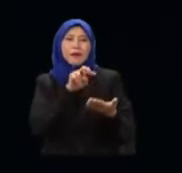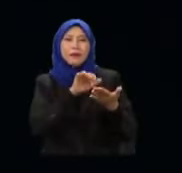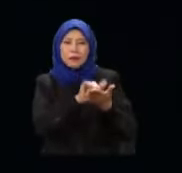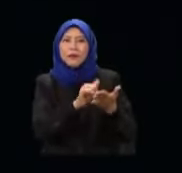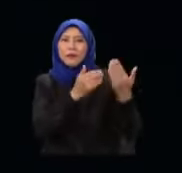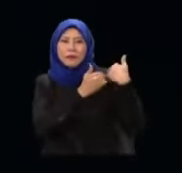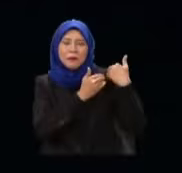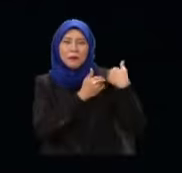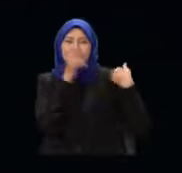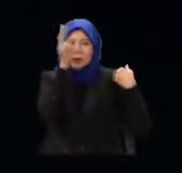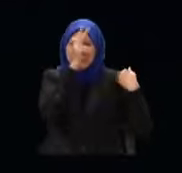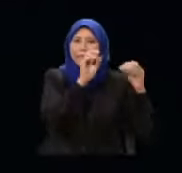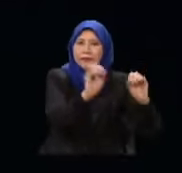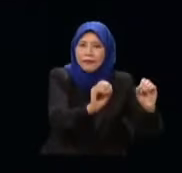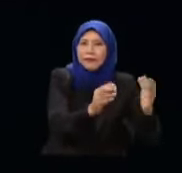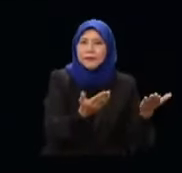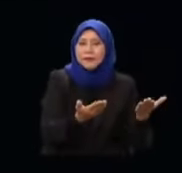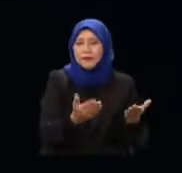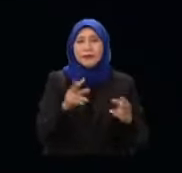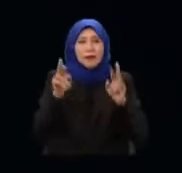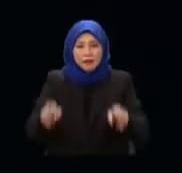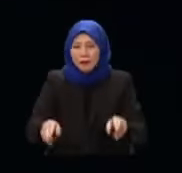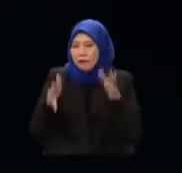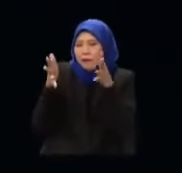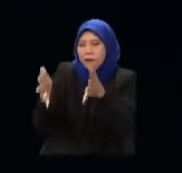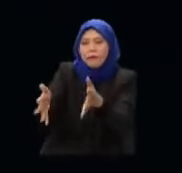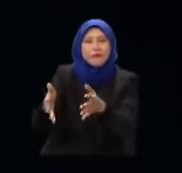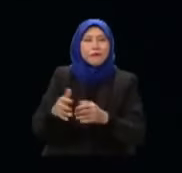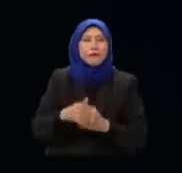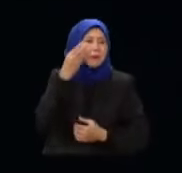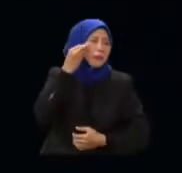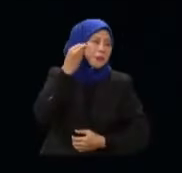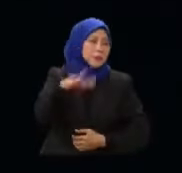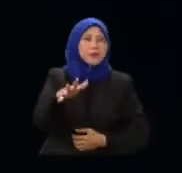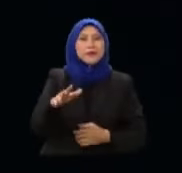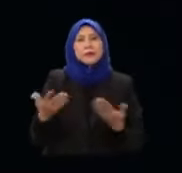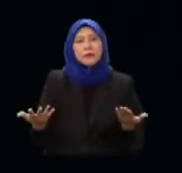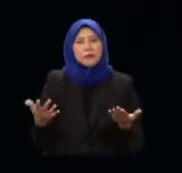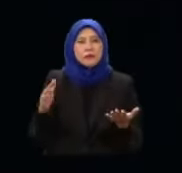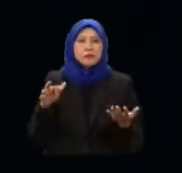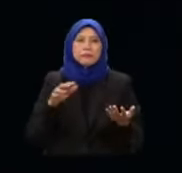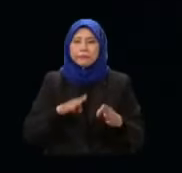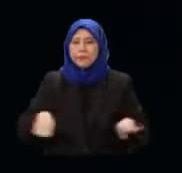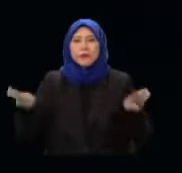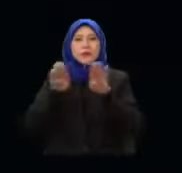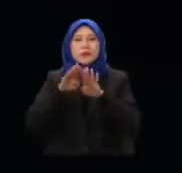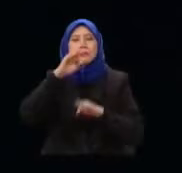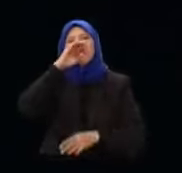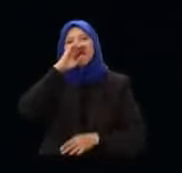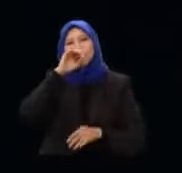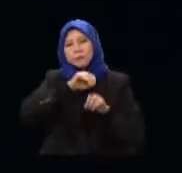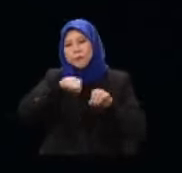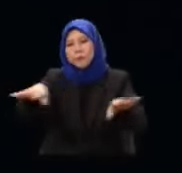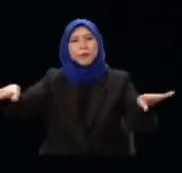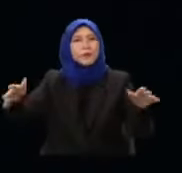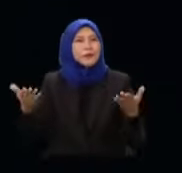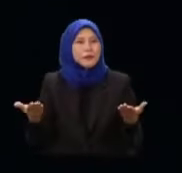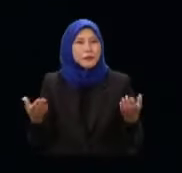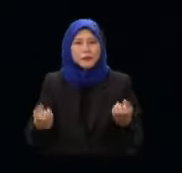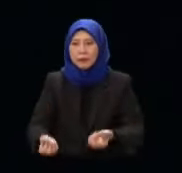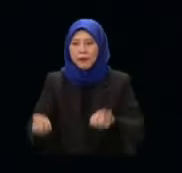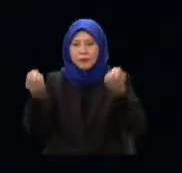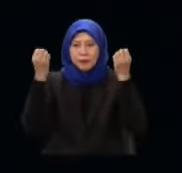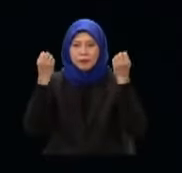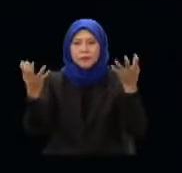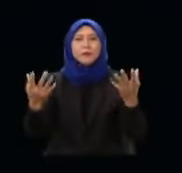bertanggungjawab jadi rakyat dibiarkan begitu saja dalam keadaan yang tidak Sejahtera lem menghadapi